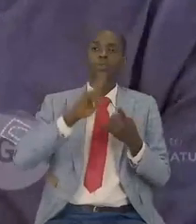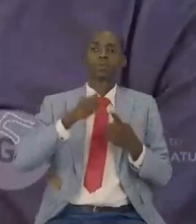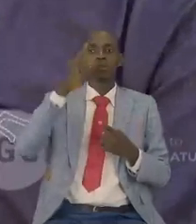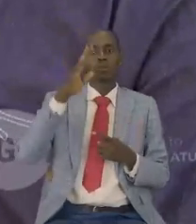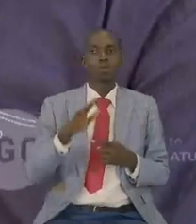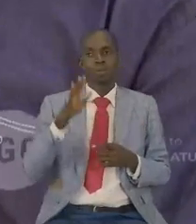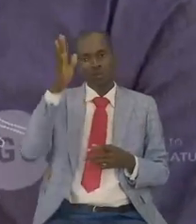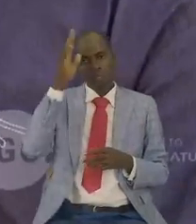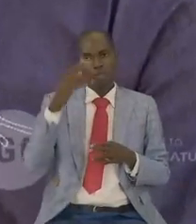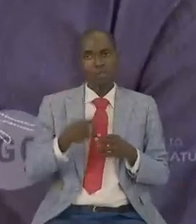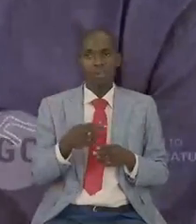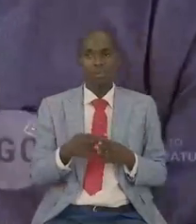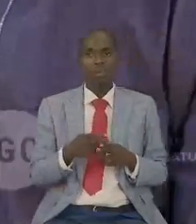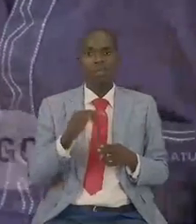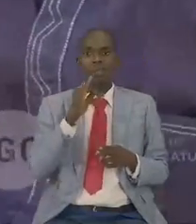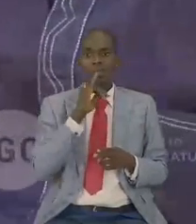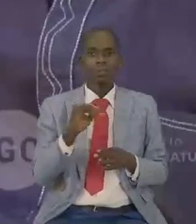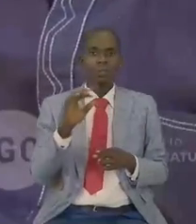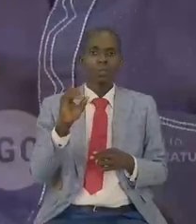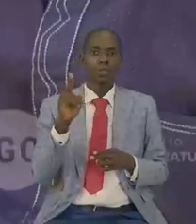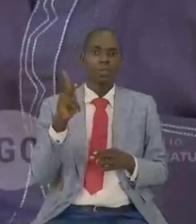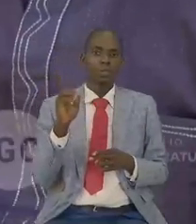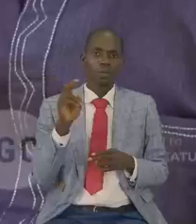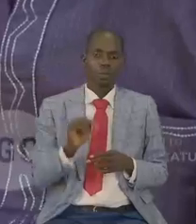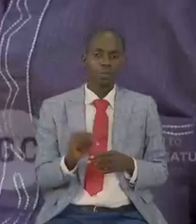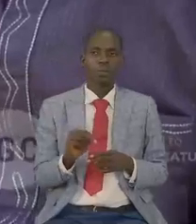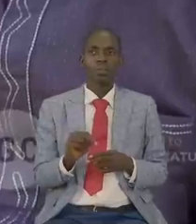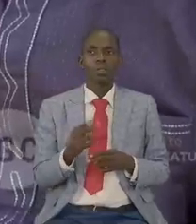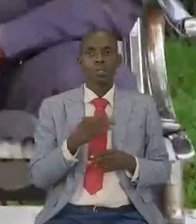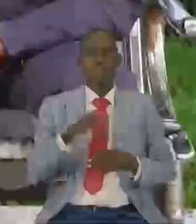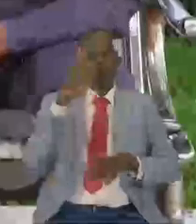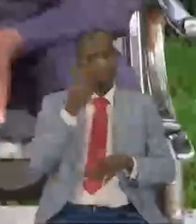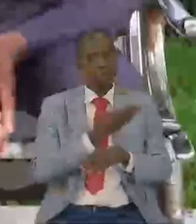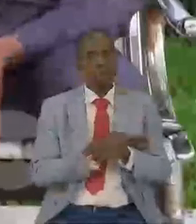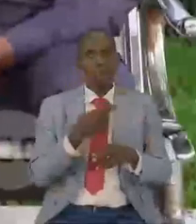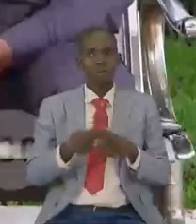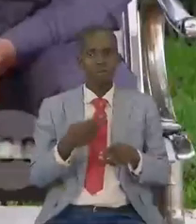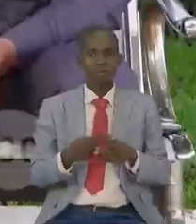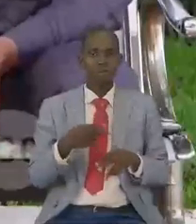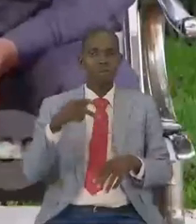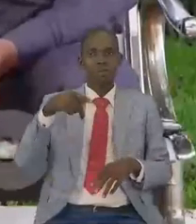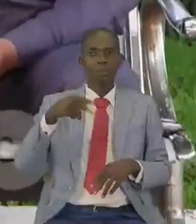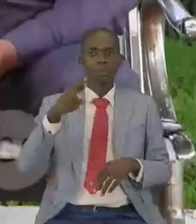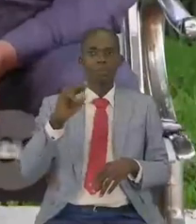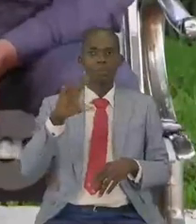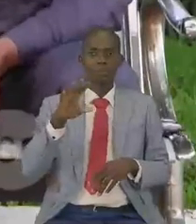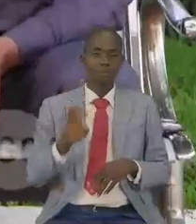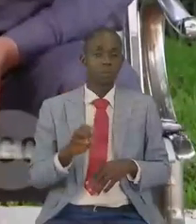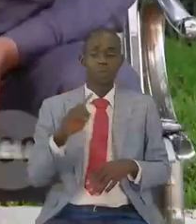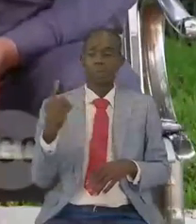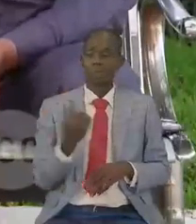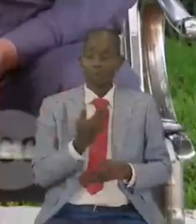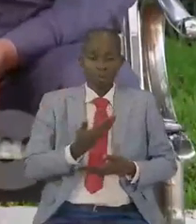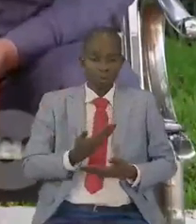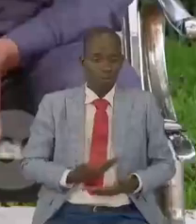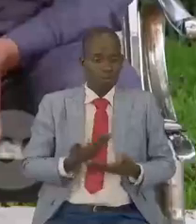m'appelle Okon Parfait. Je suis là avec mon fils, Prince Will Okon, le seul fils de la famille.